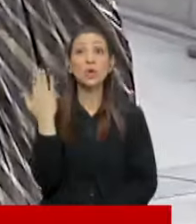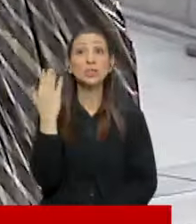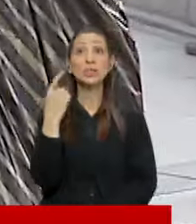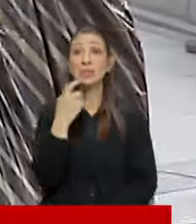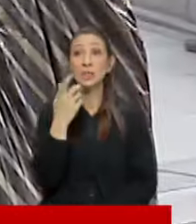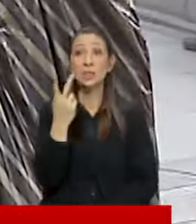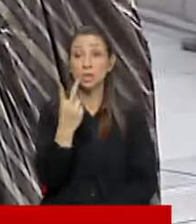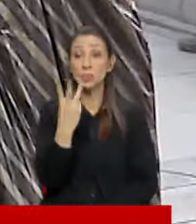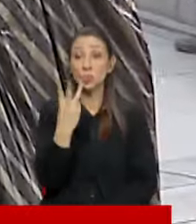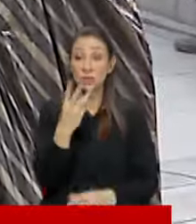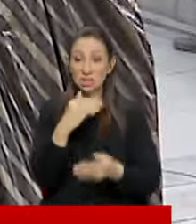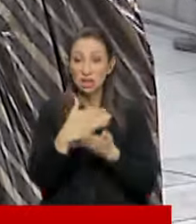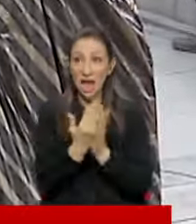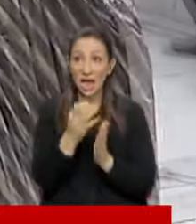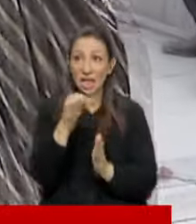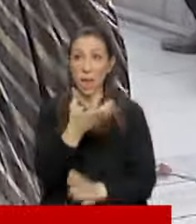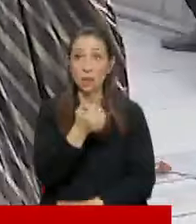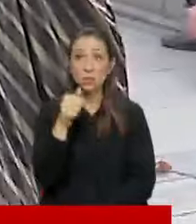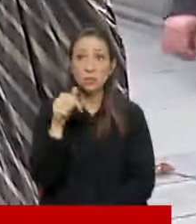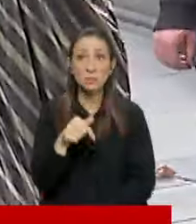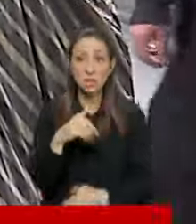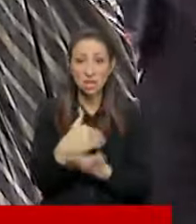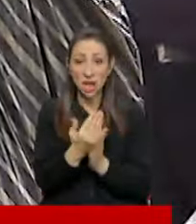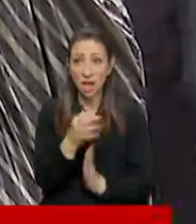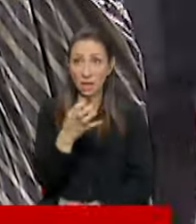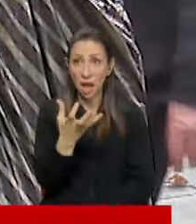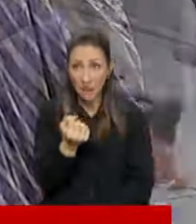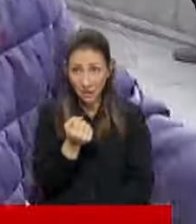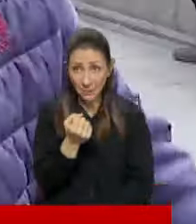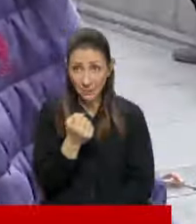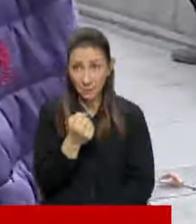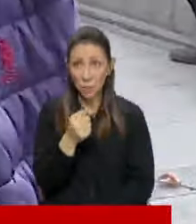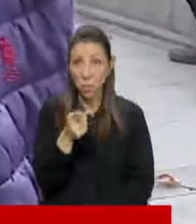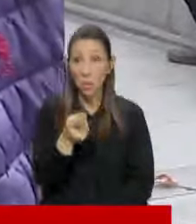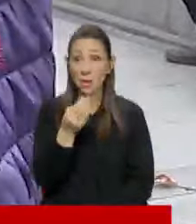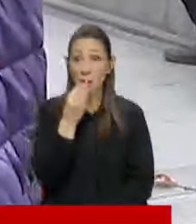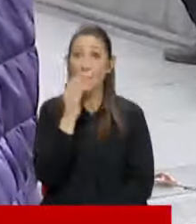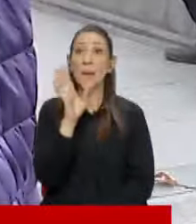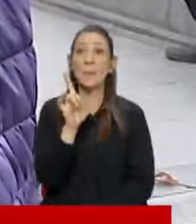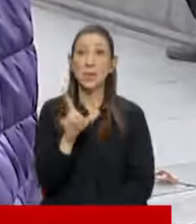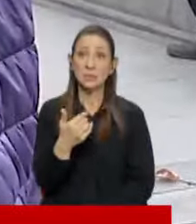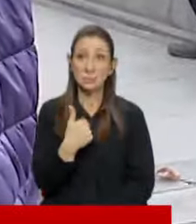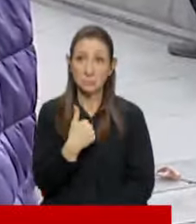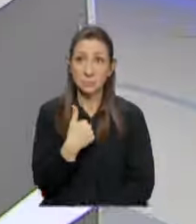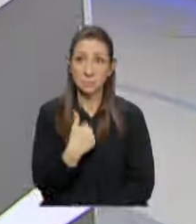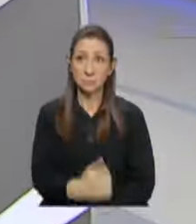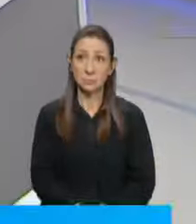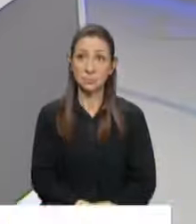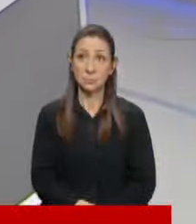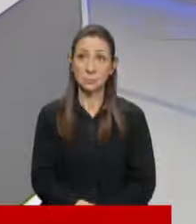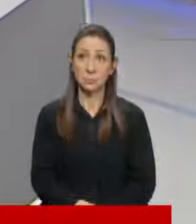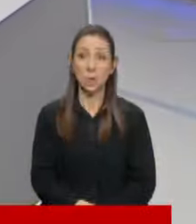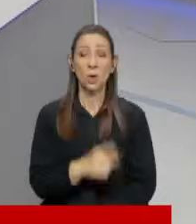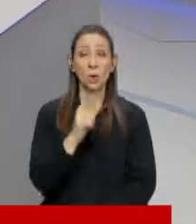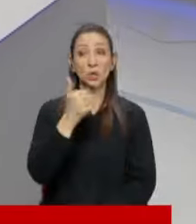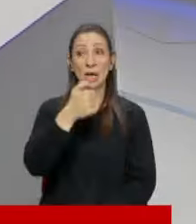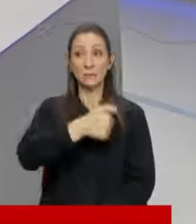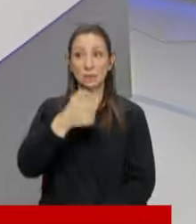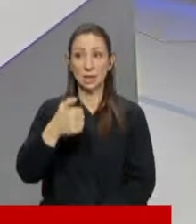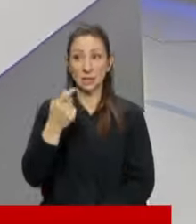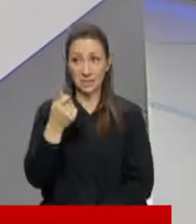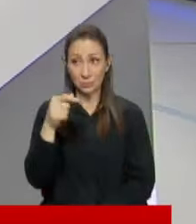2 tane 3 tane çeyrek altın alabiliyordum. Şimdi çeyrek altını alsam o ay yemek yememem lazım. O günün 66